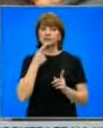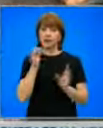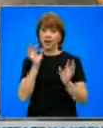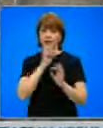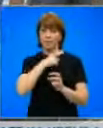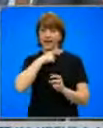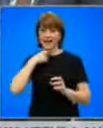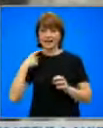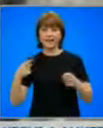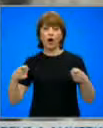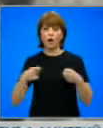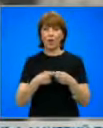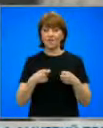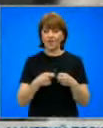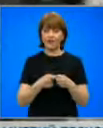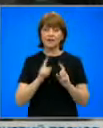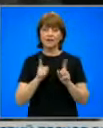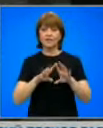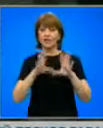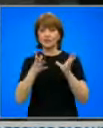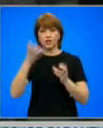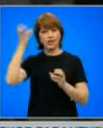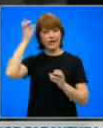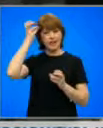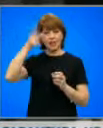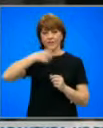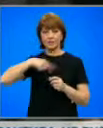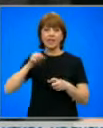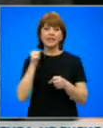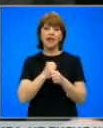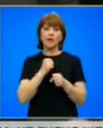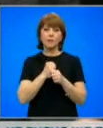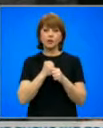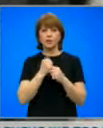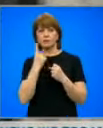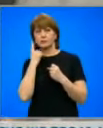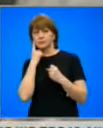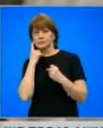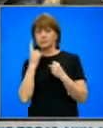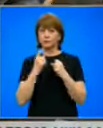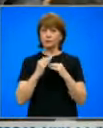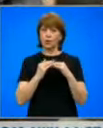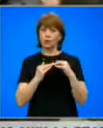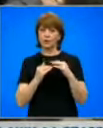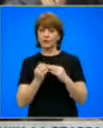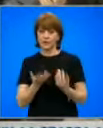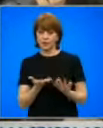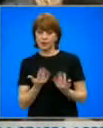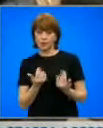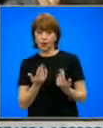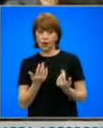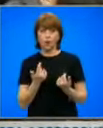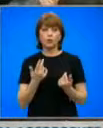от конфликт на Западните Балкани, трябва всички държави от региона да работят максимално конструктивно. Колкото е възможно, по-скоро да се